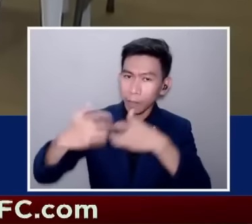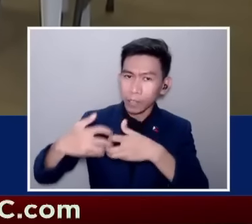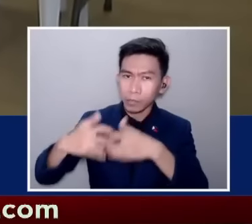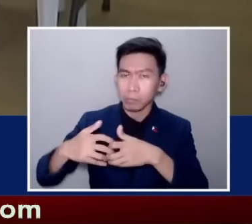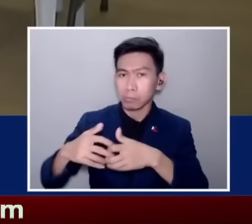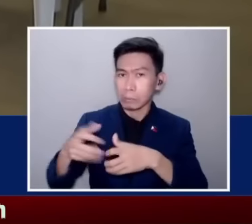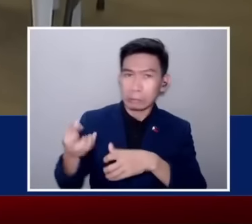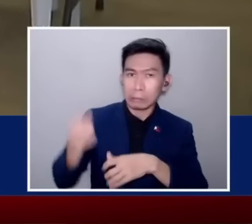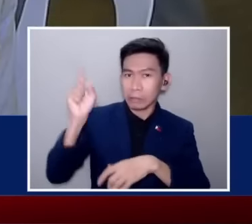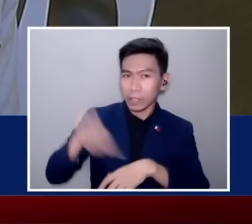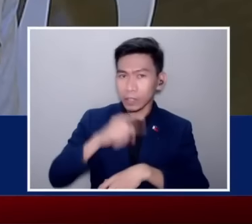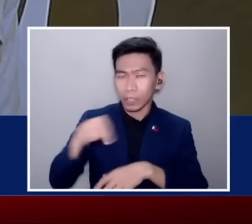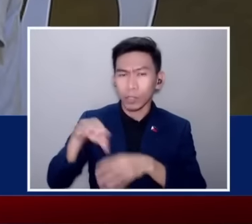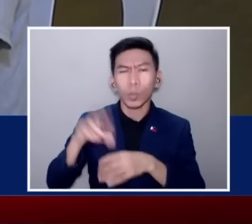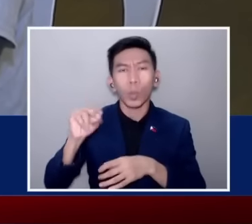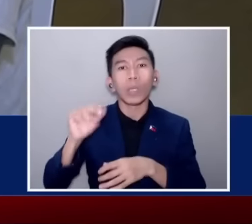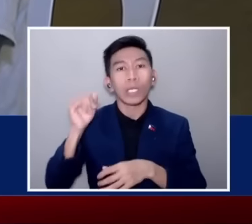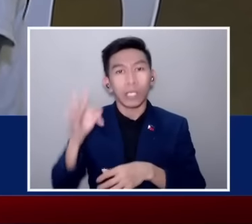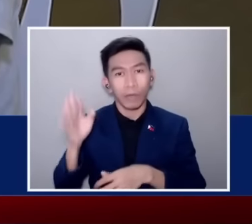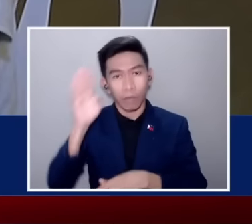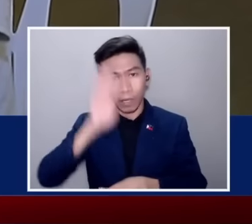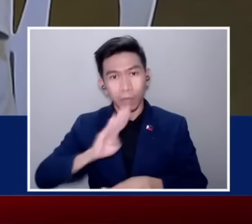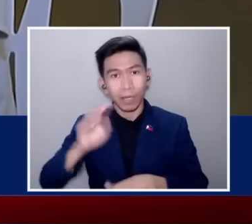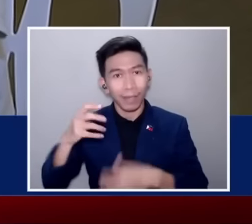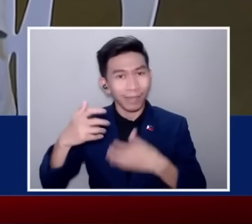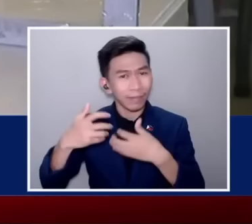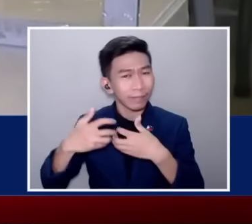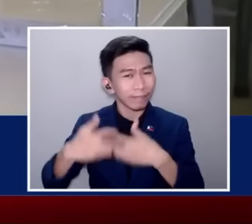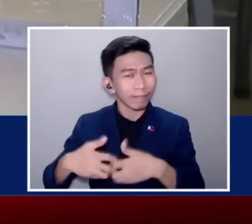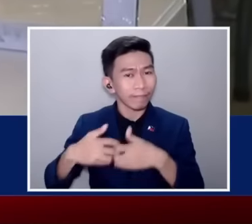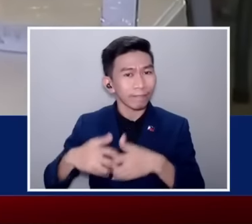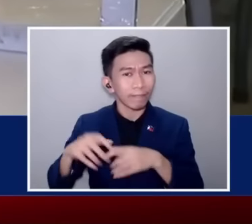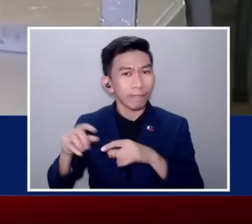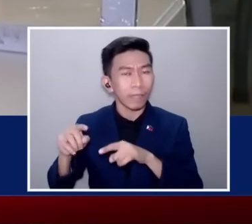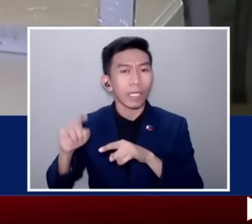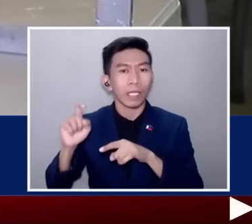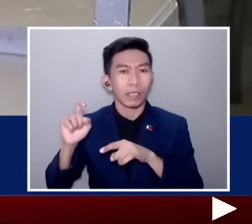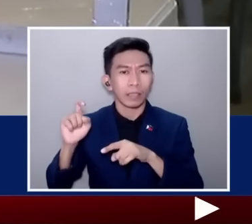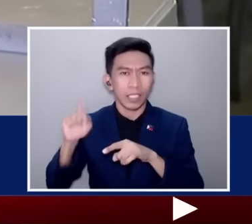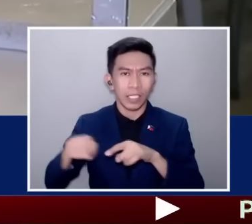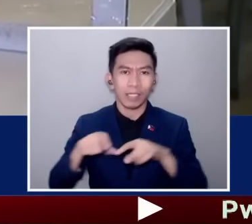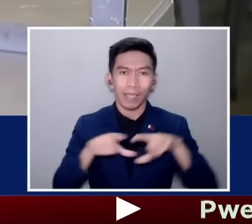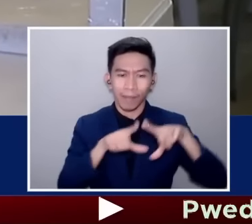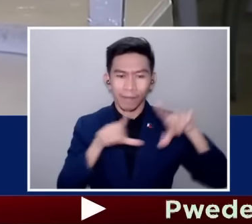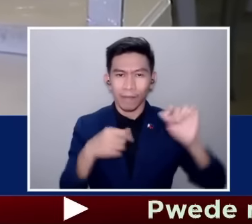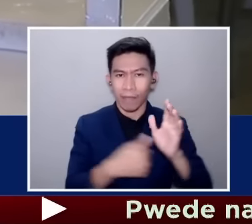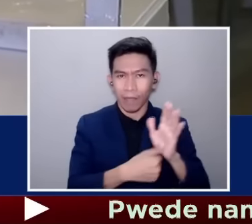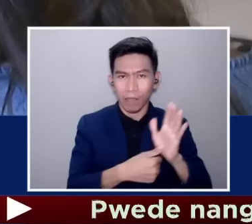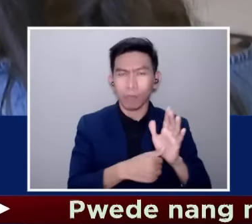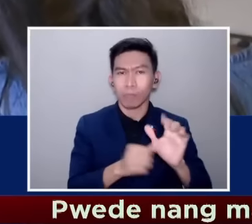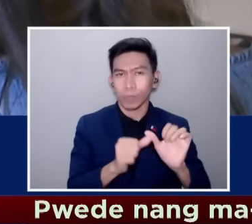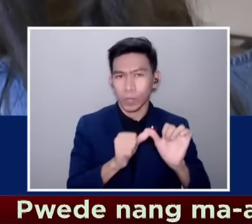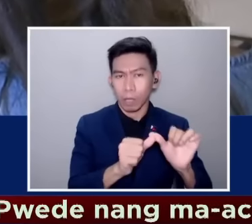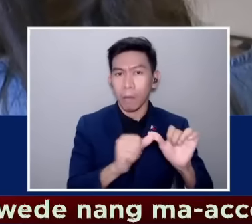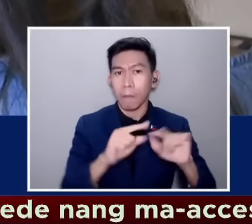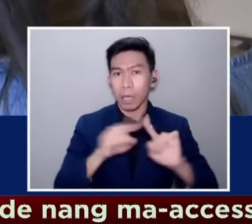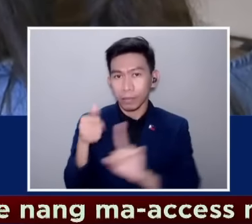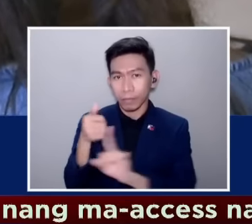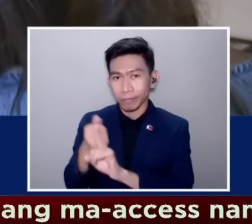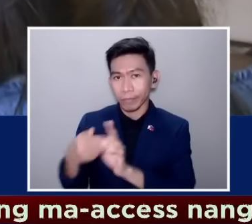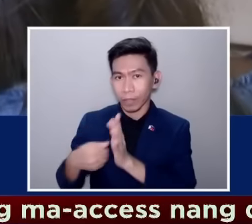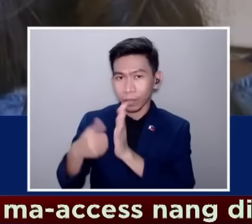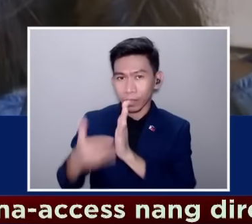may aberya sa makina, tuloy ang pagboto gamit ang mga balota. Yun nga lang, imbis na ihulog ng botante mismo sa makina at makita kung nabilang